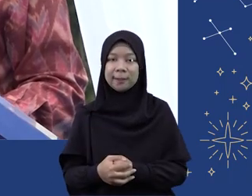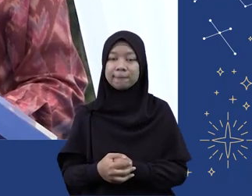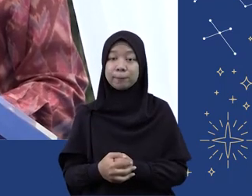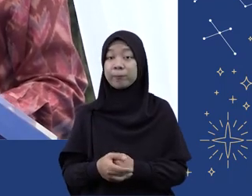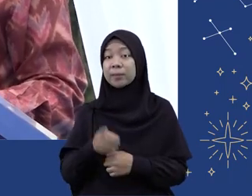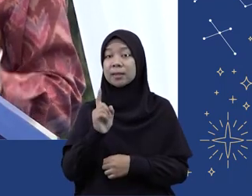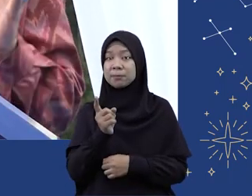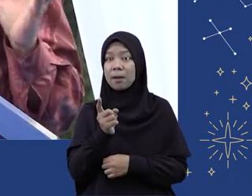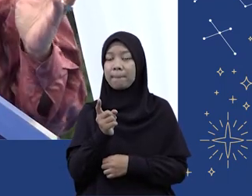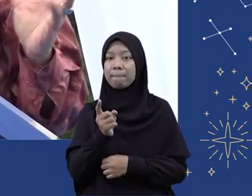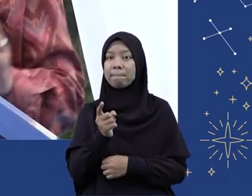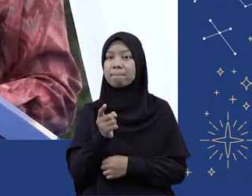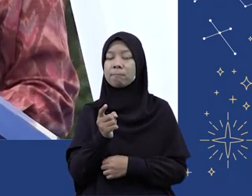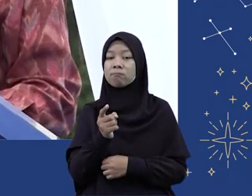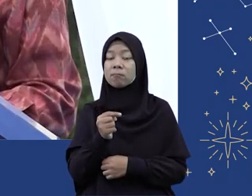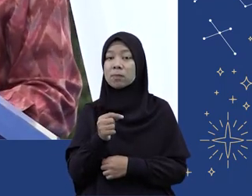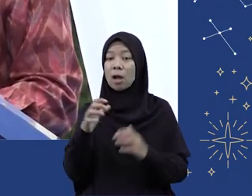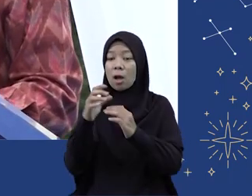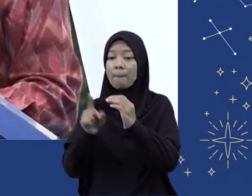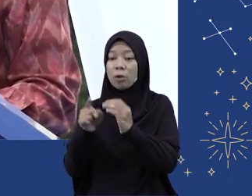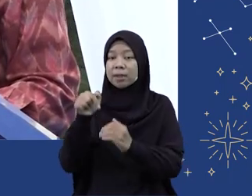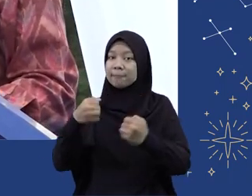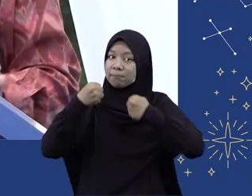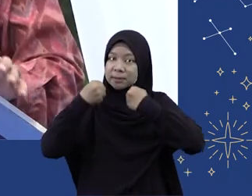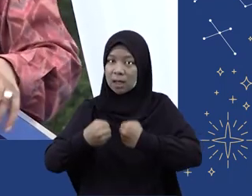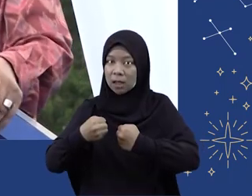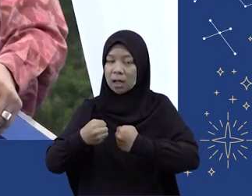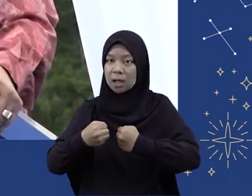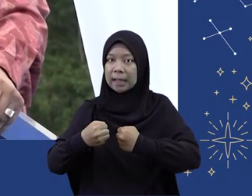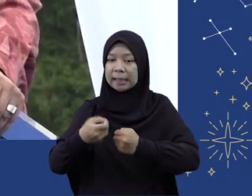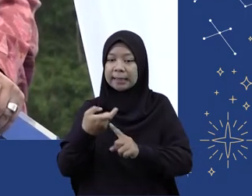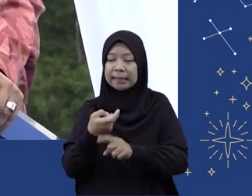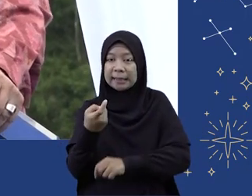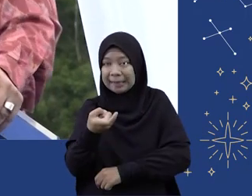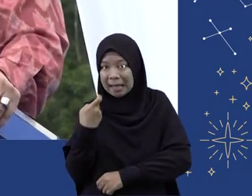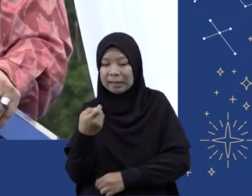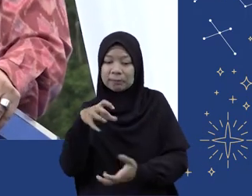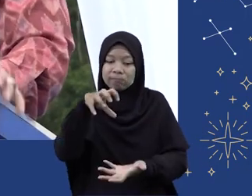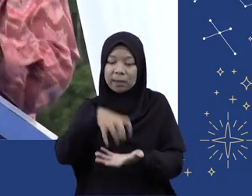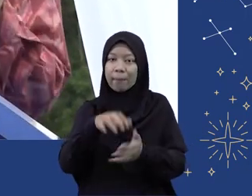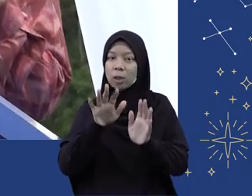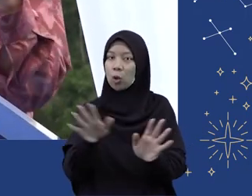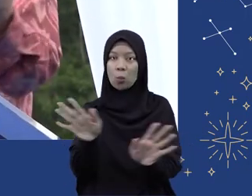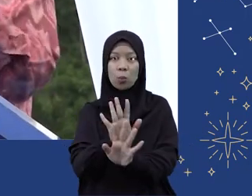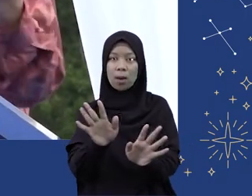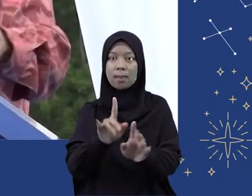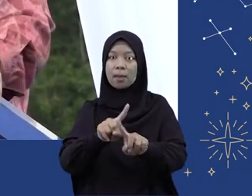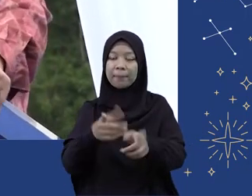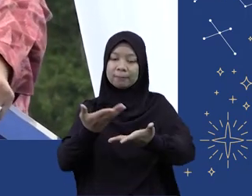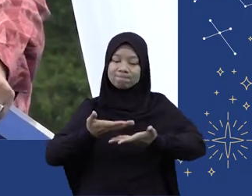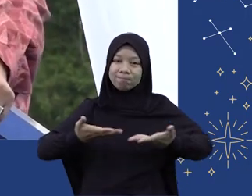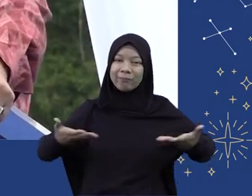karena mengamankan dosa ini tidak dari segi hanya lokasi tapi juga dari lingkungan